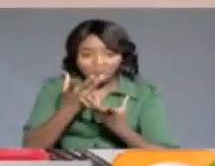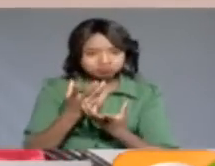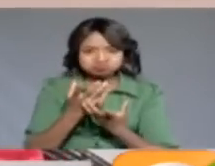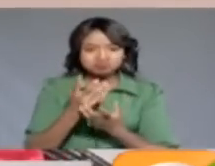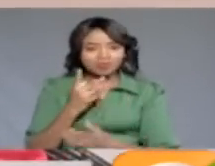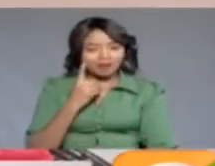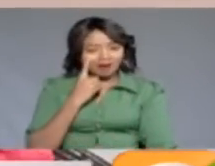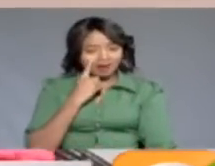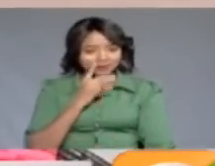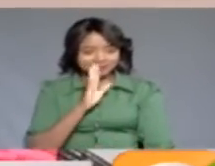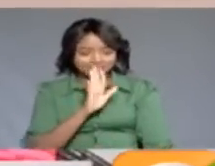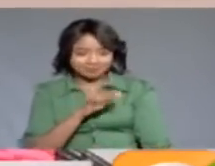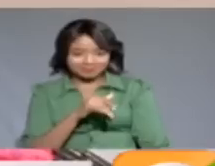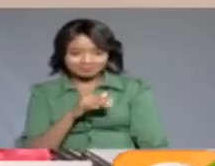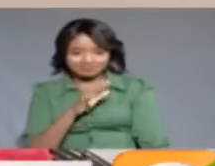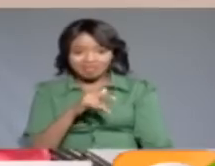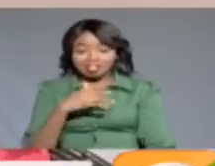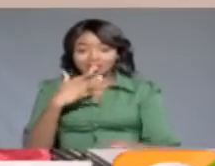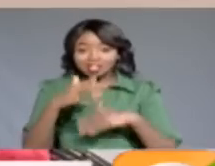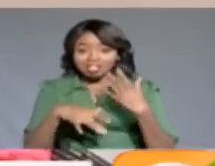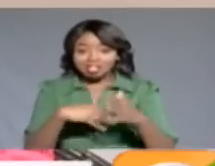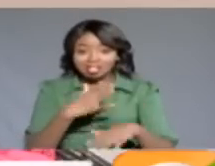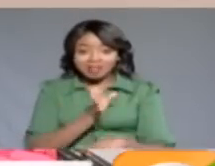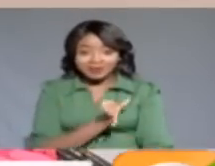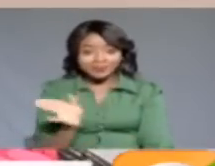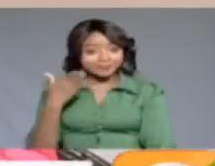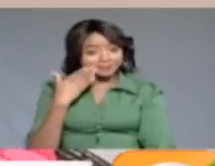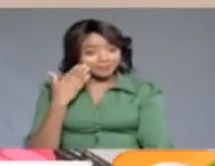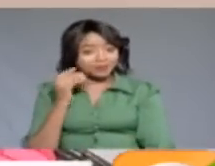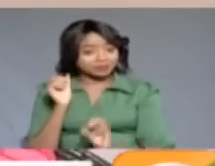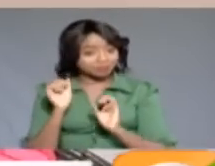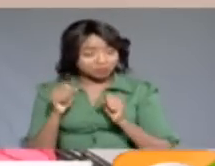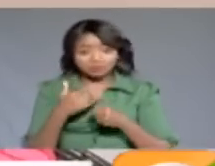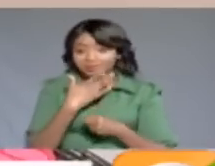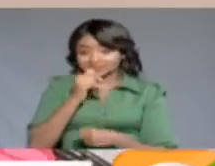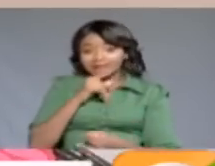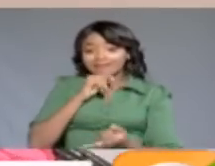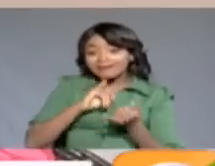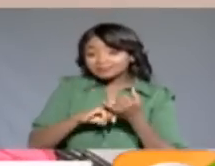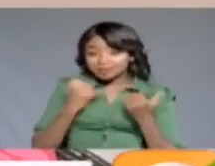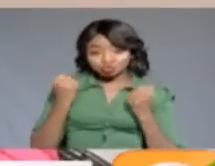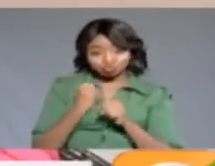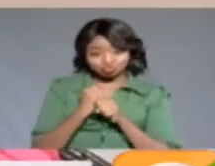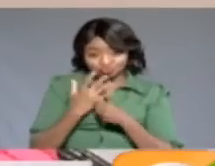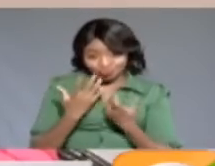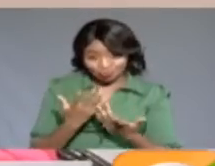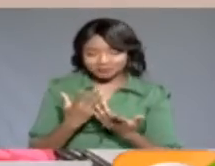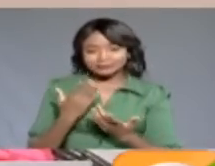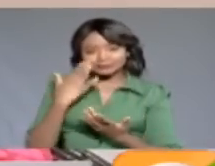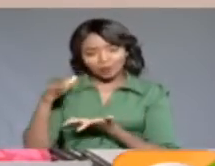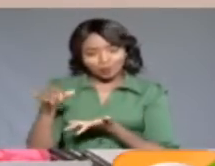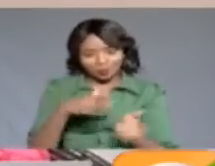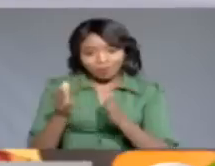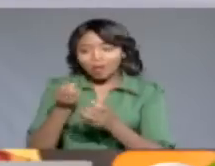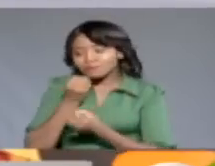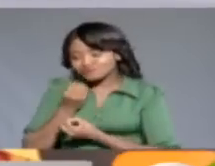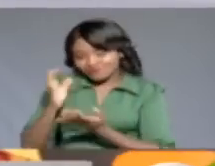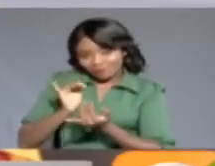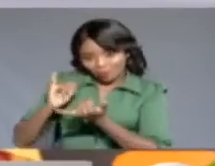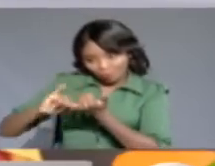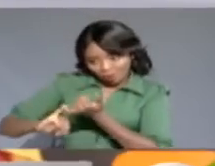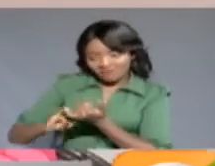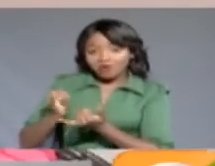kuja kumtia yule bwana majaribuni. Kwa hivyo ni huyu bwana atafute njia ile ambayo anaweza kuona kwamba kama kuna njia yote amwambie mke wake na mke